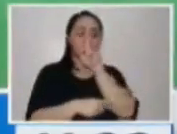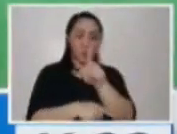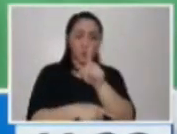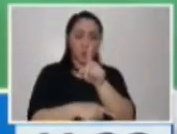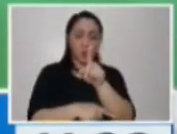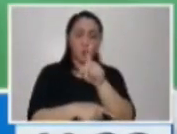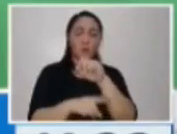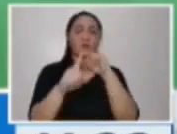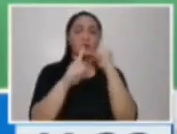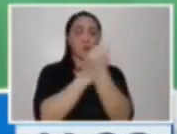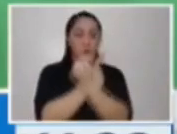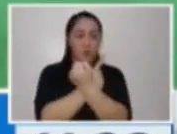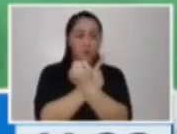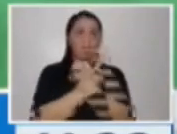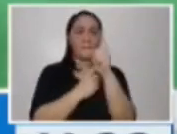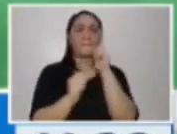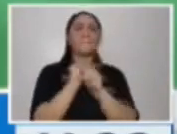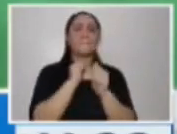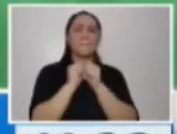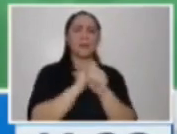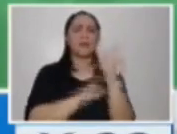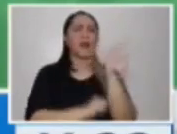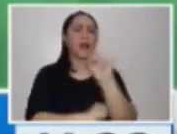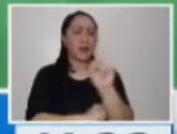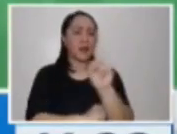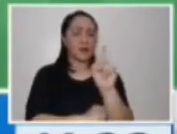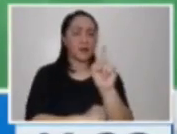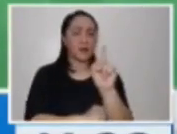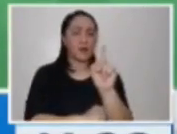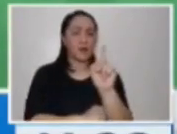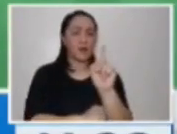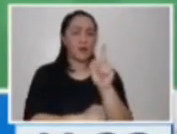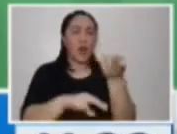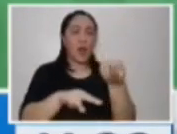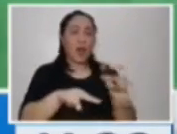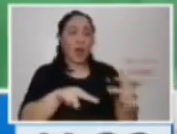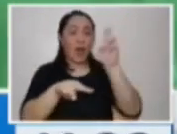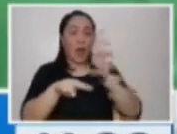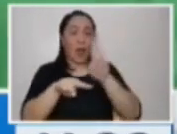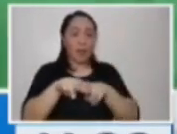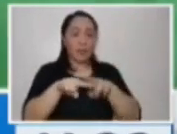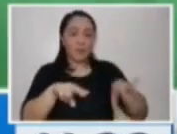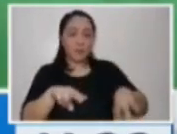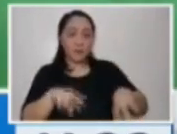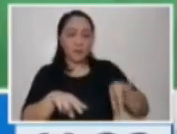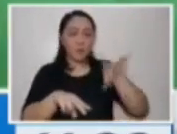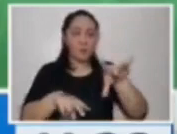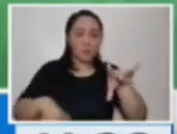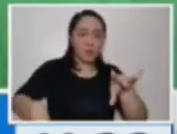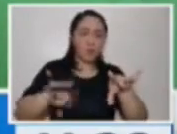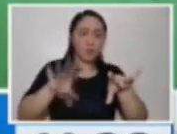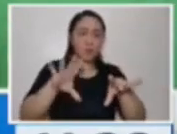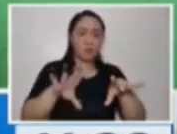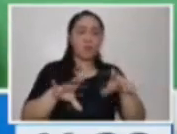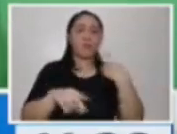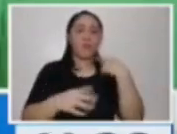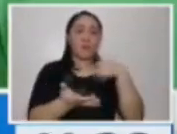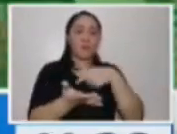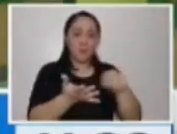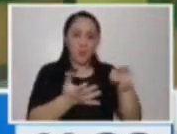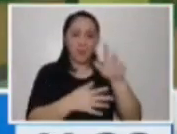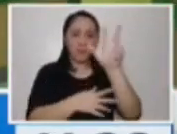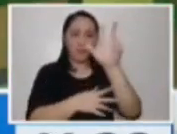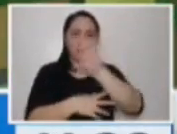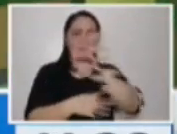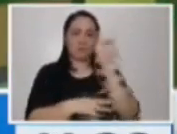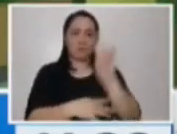2024. So last year, 2.75% ang rate natin. This year, magiging 3%. So, yun ang premium